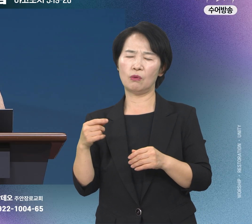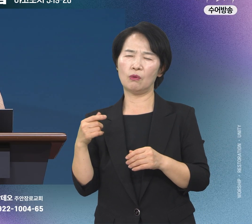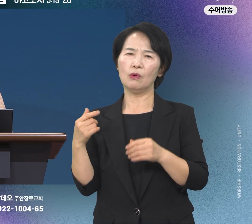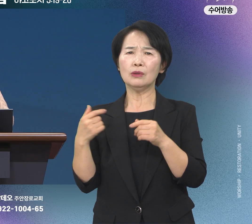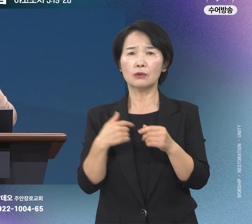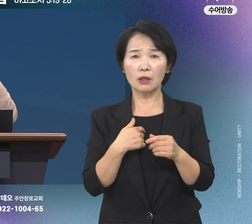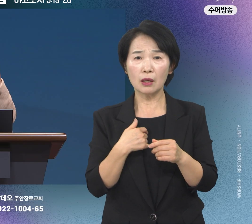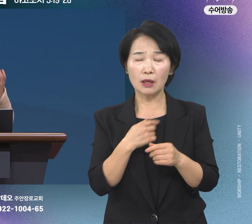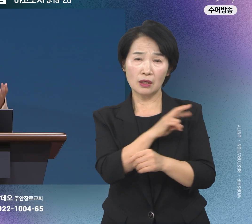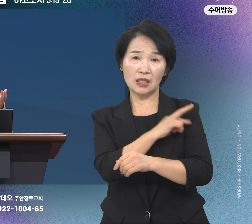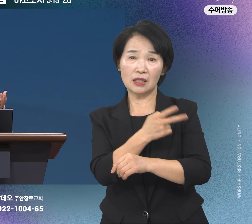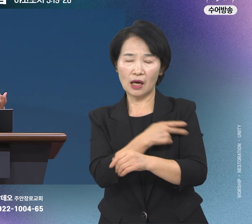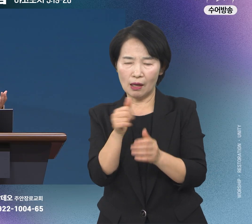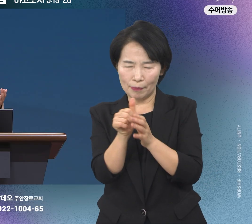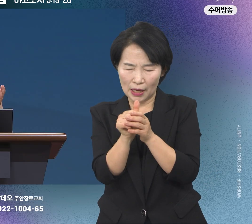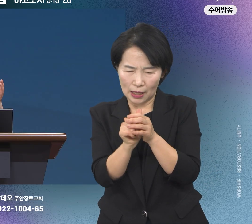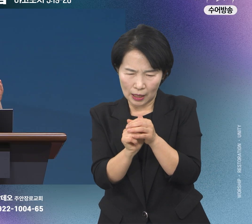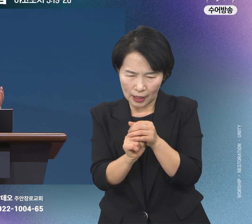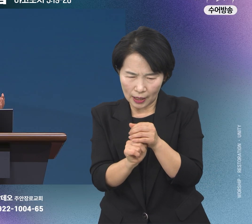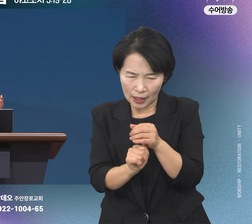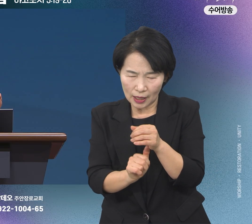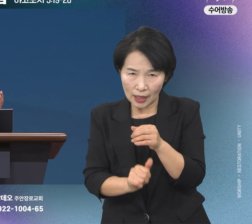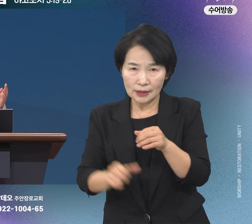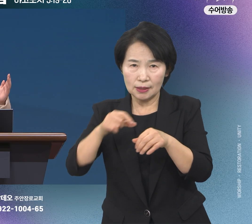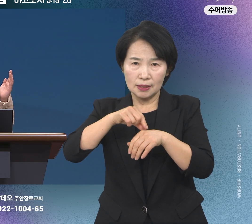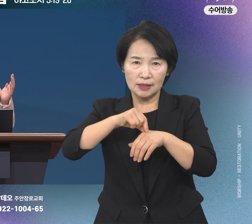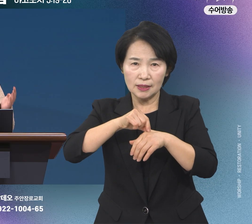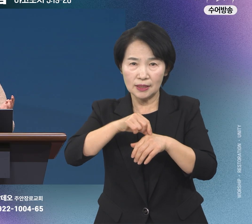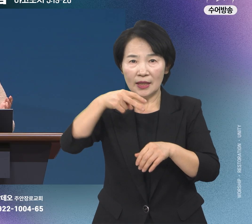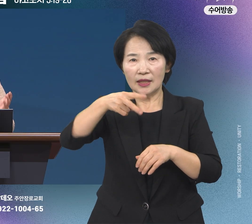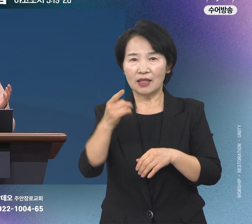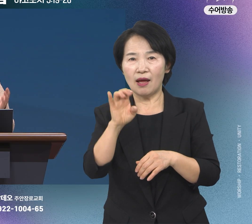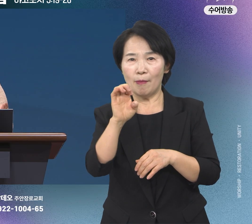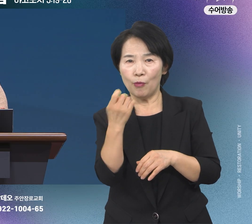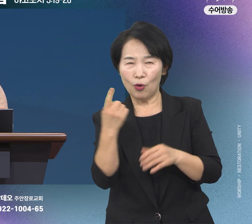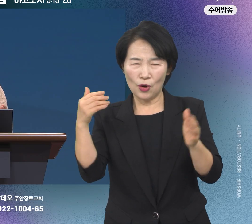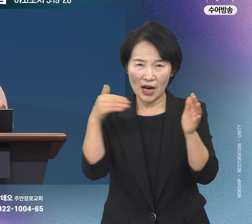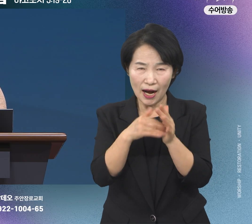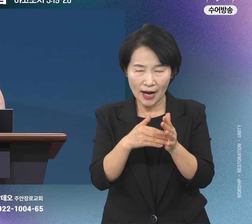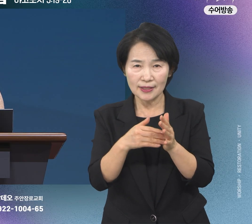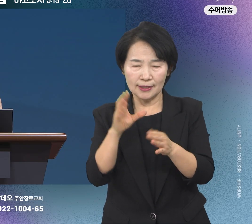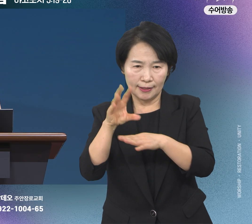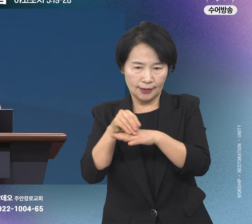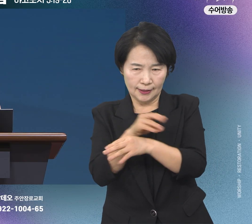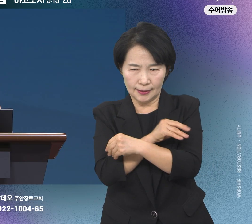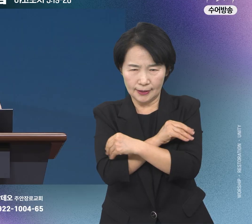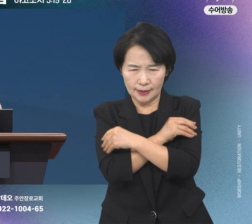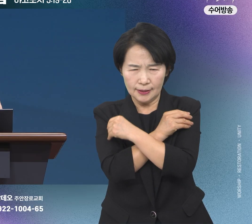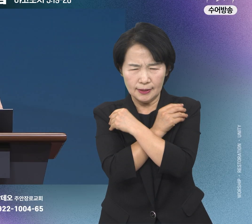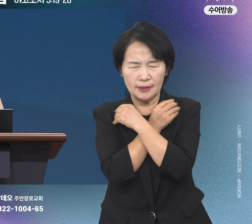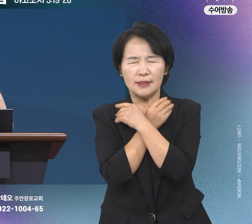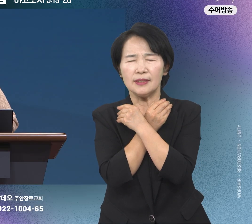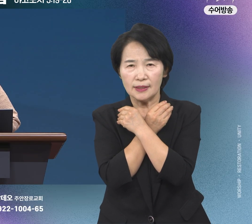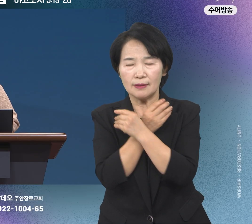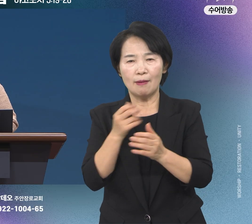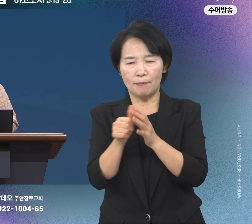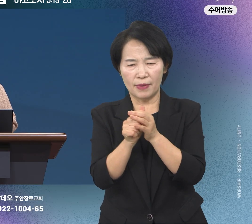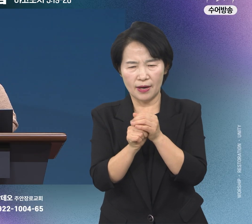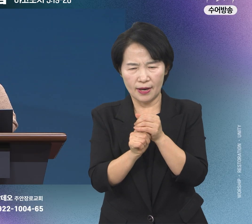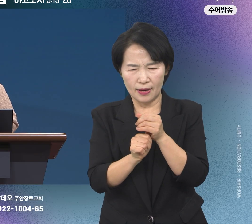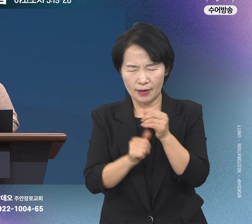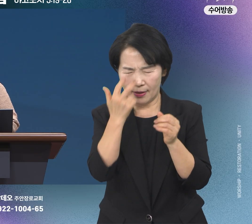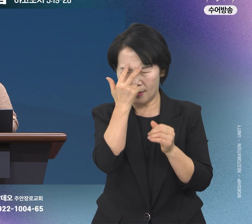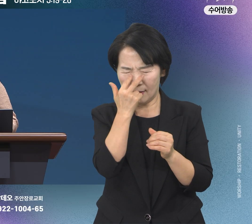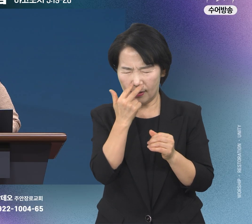하나하나를 다시 신천지인으로 바꿔가면서 제 20대를 쏟아붓기 시작했습니다. 정말